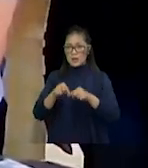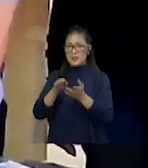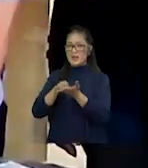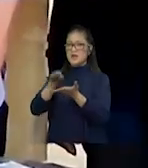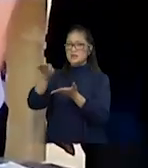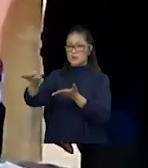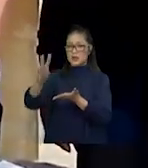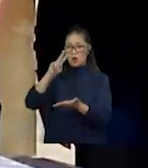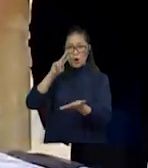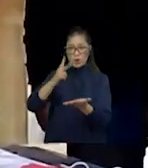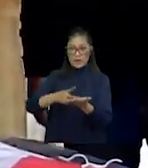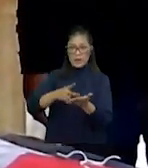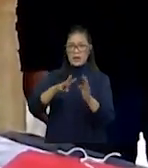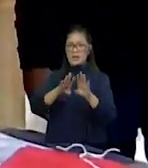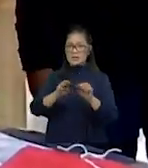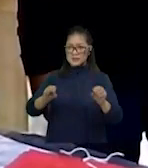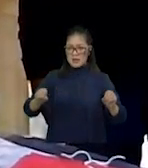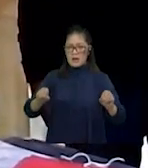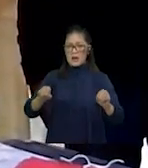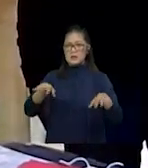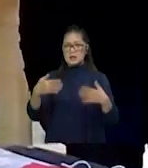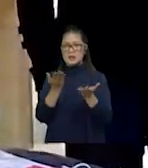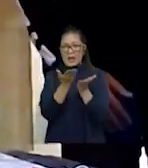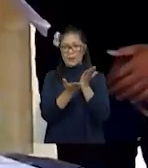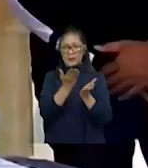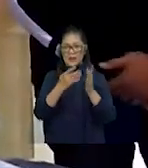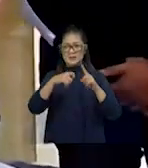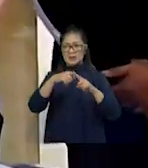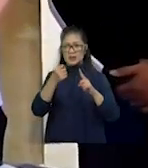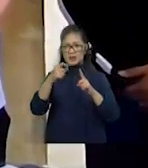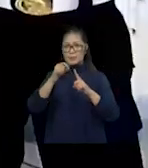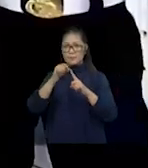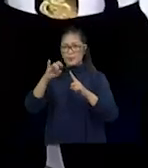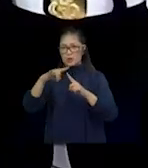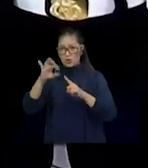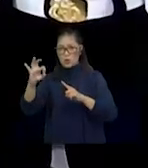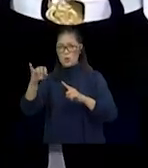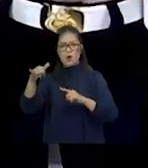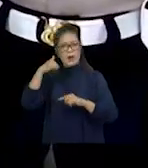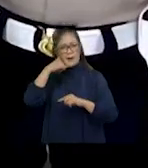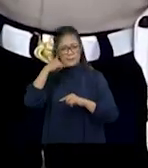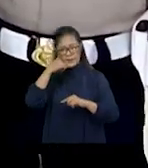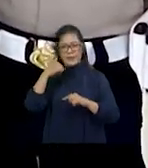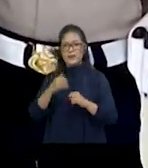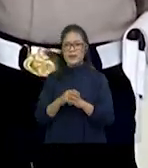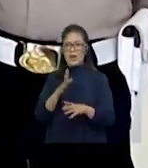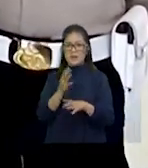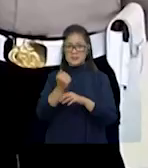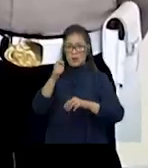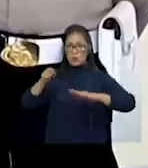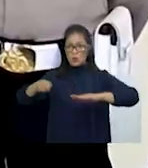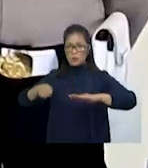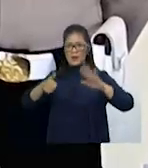dengan aplikasi investasi kripto, serta telepon genggam. Pelaku dijerat undang-undang penipuan dengan ancaman hukuman 6